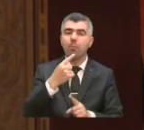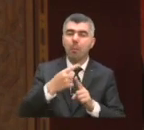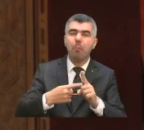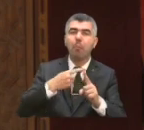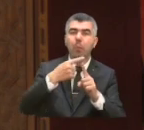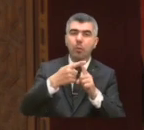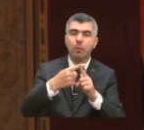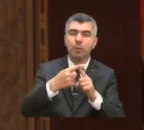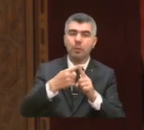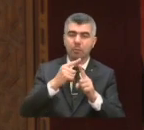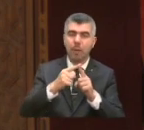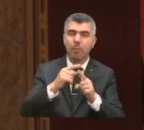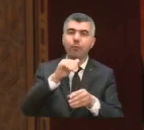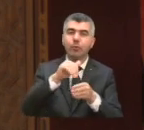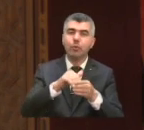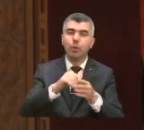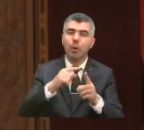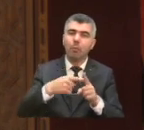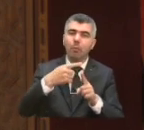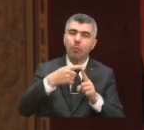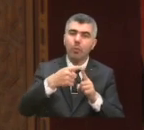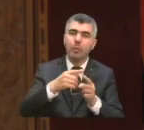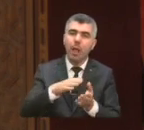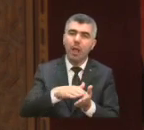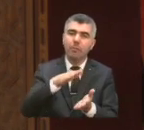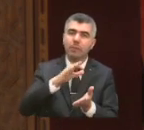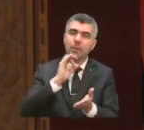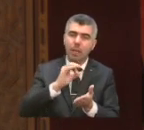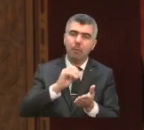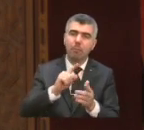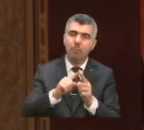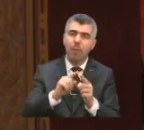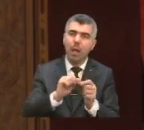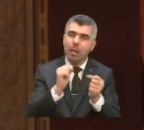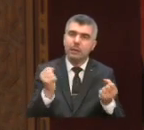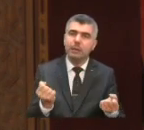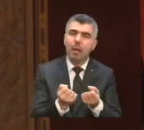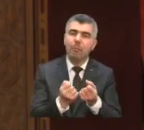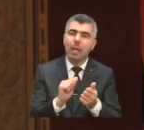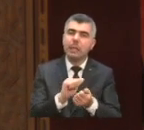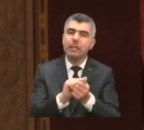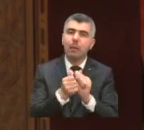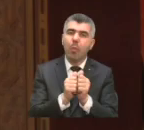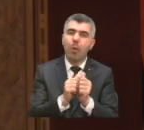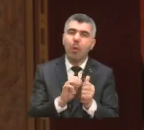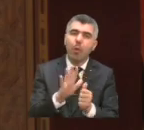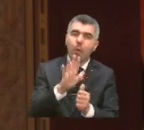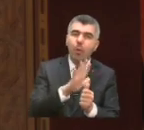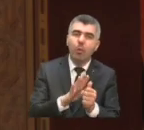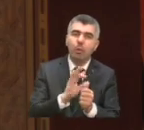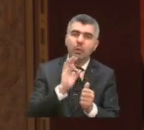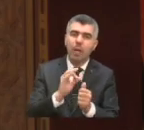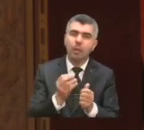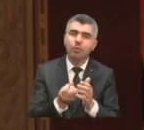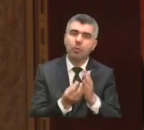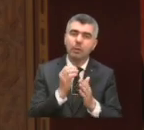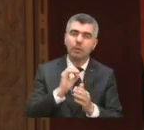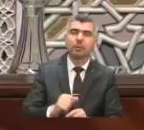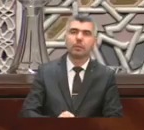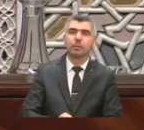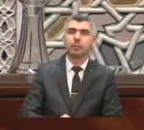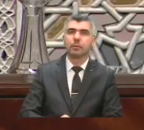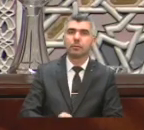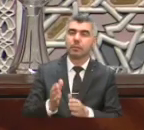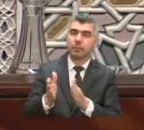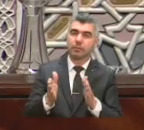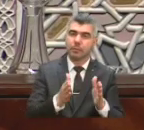نتاعو حتى يتمكن من لعب دوره كاملا في تنمية البنيات الرياضية التي من أجلها أحدث. تعقيب